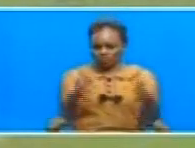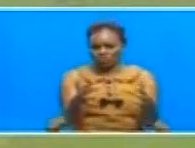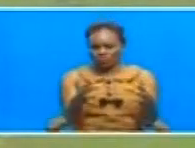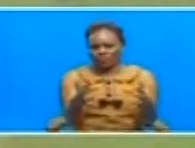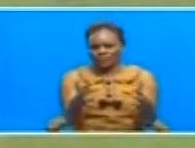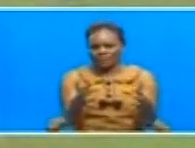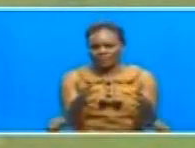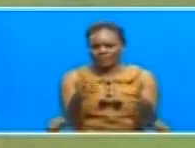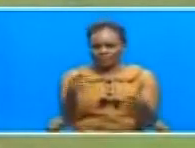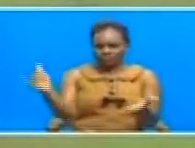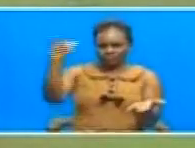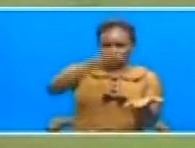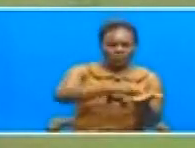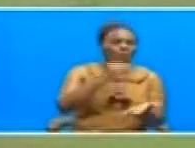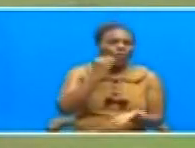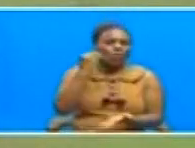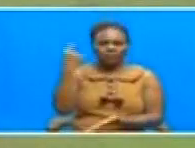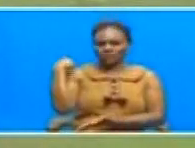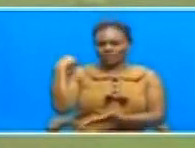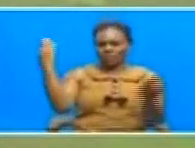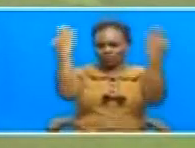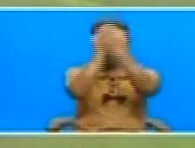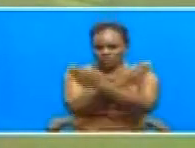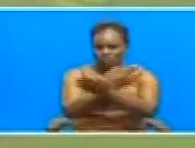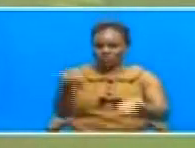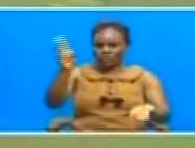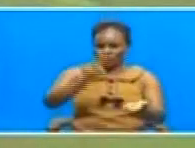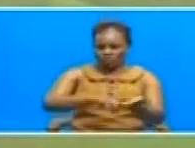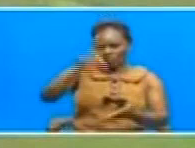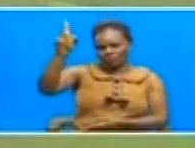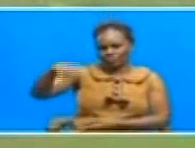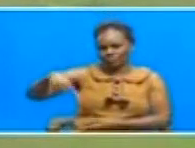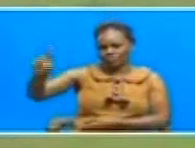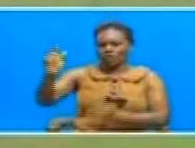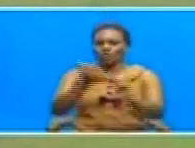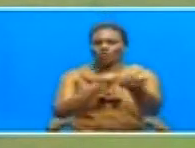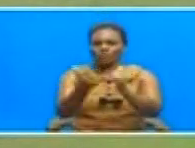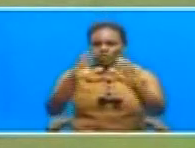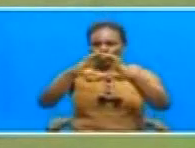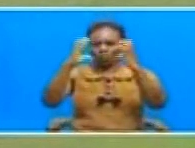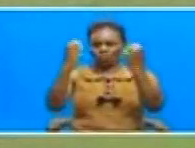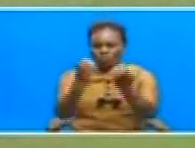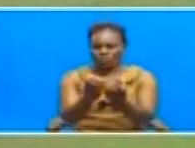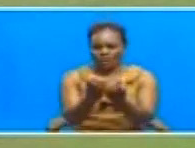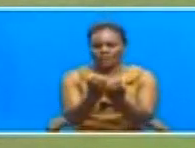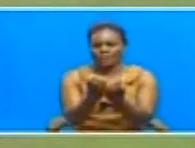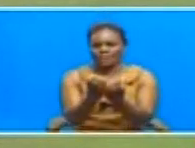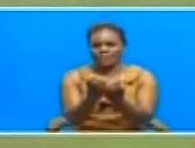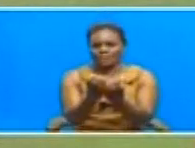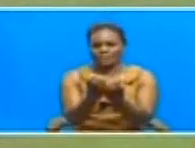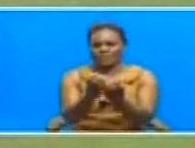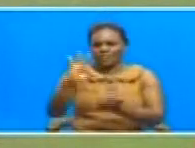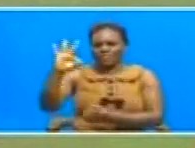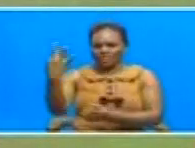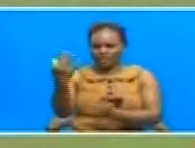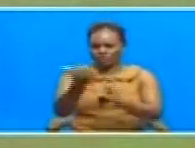Strikers iliwasili nyumbani hapo jana usiku baada ya kuandikisha ushindi kwenye mashindano ya dunia ya Grand Prix ngazi ya